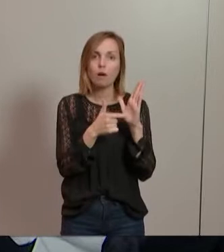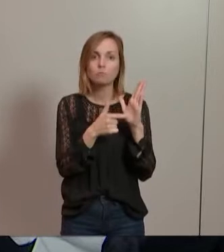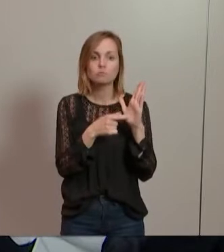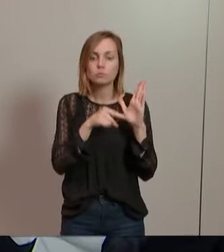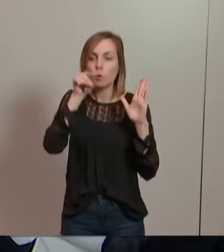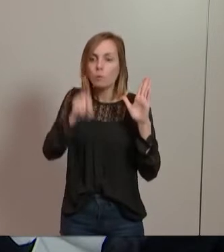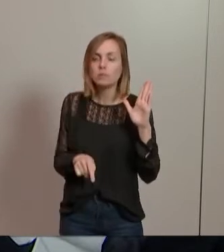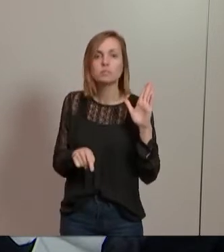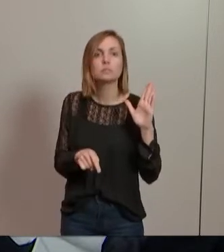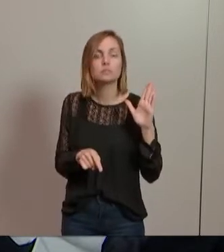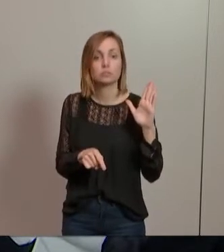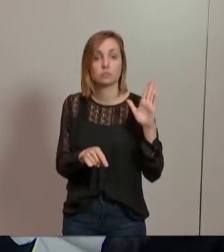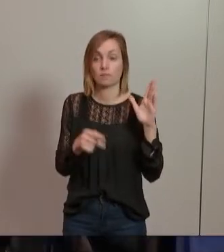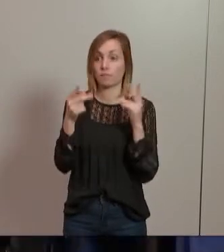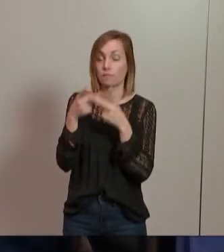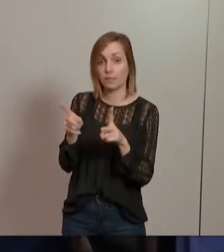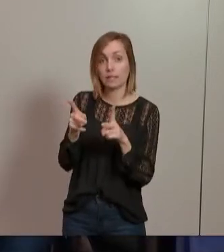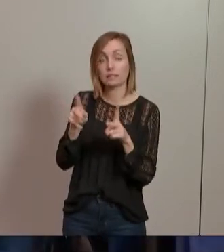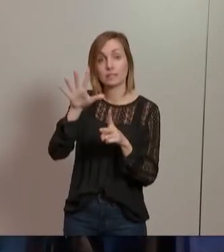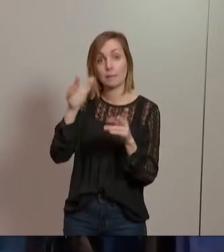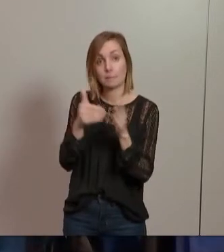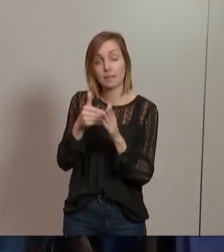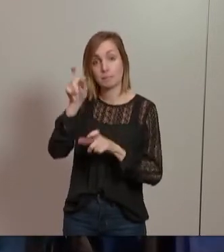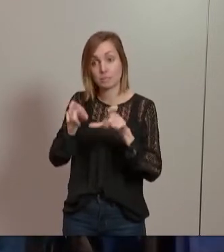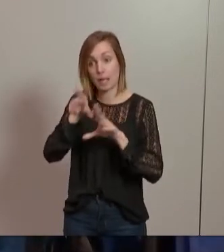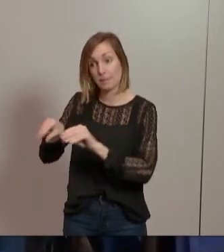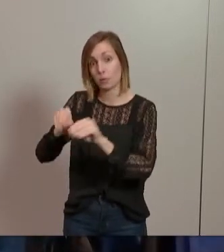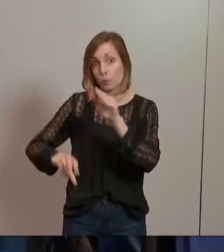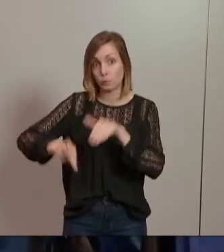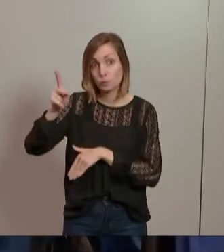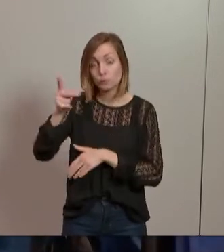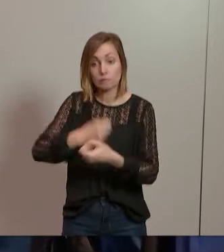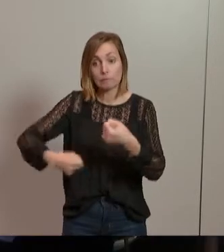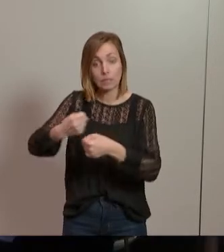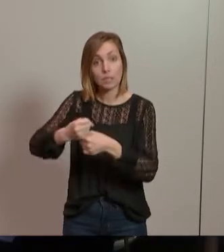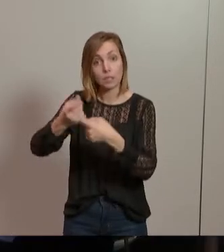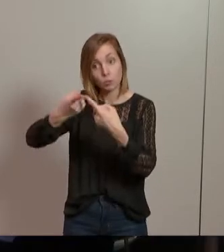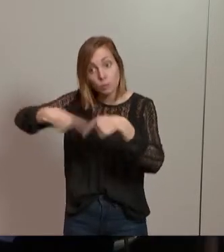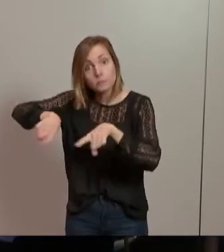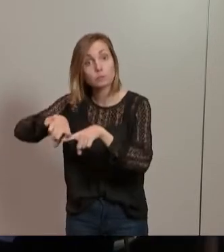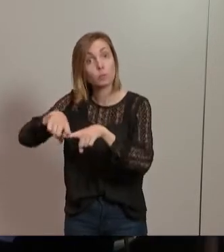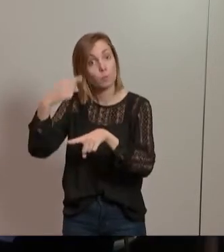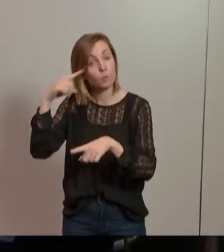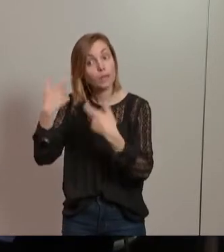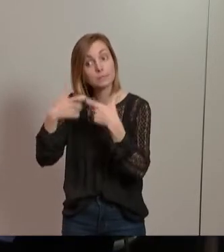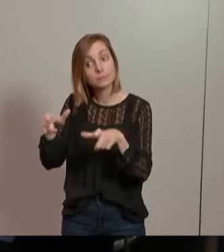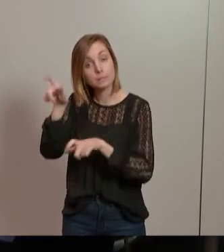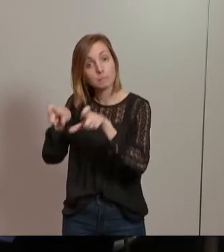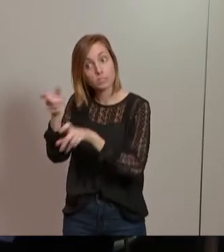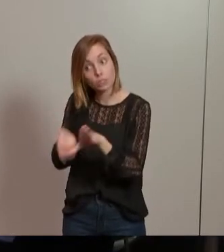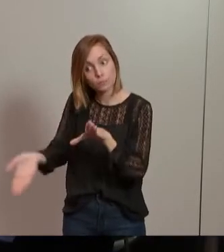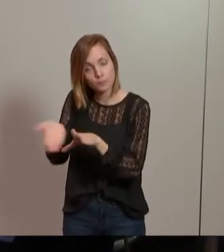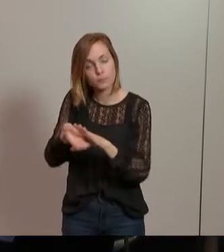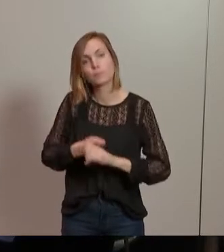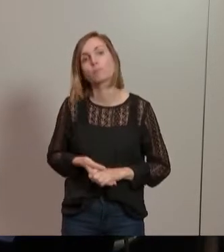obligatoire pour les communes de plus de 5000 habitants la création d'une commission communale pour l'accessibilité des personnes en situation de